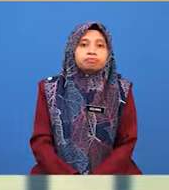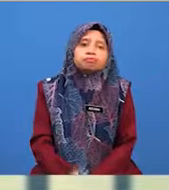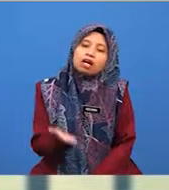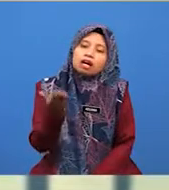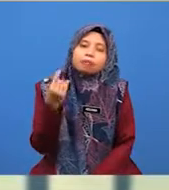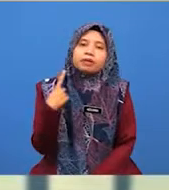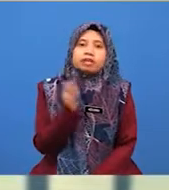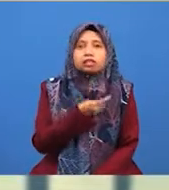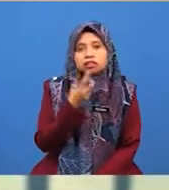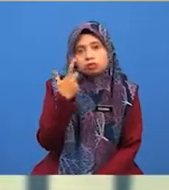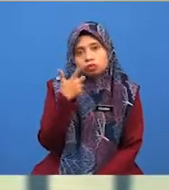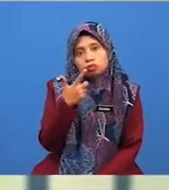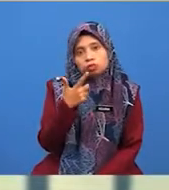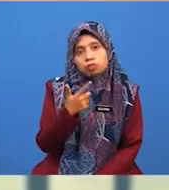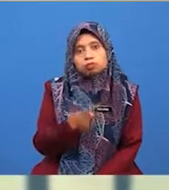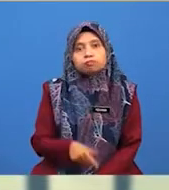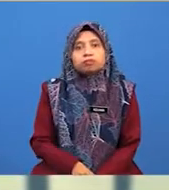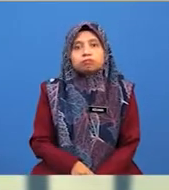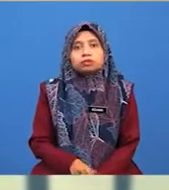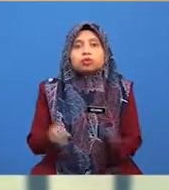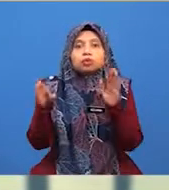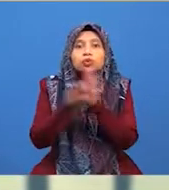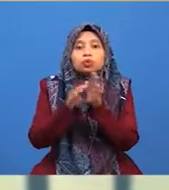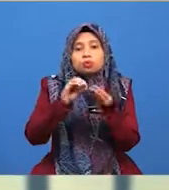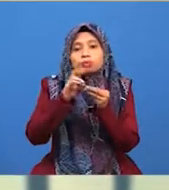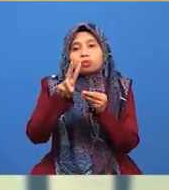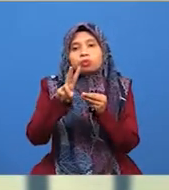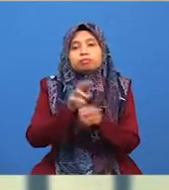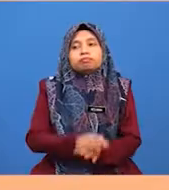Mari kita saksikan contoh yang kedua pula.